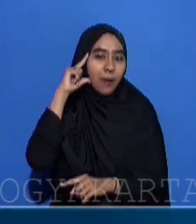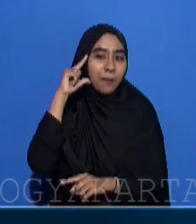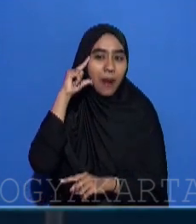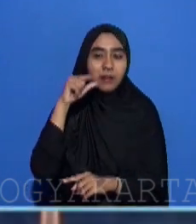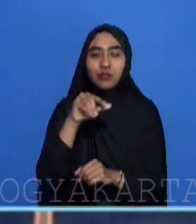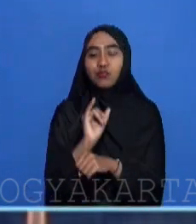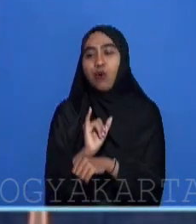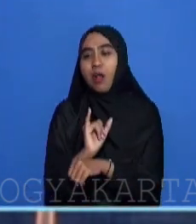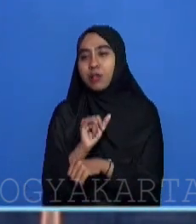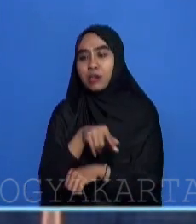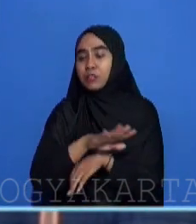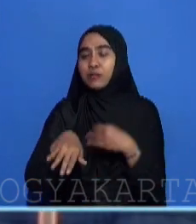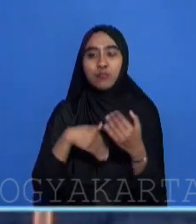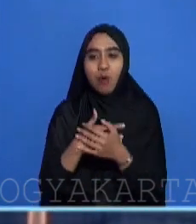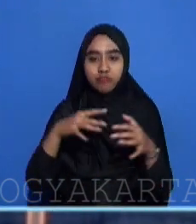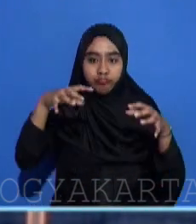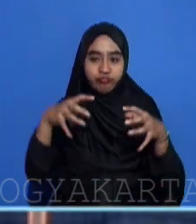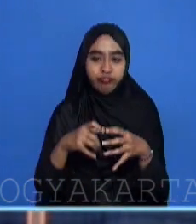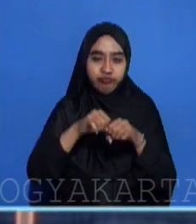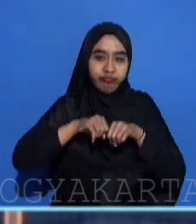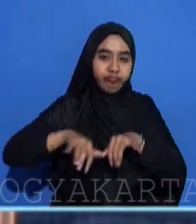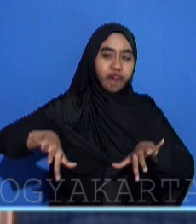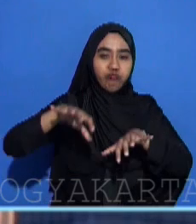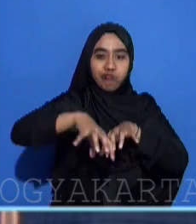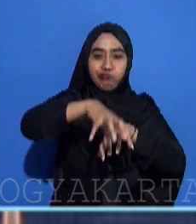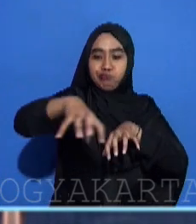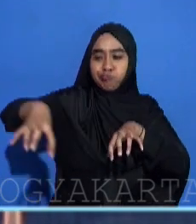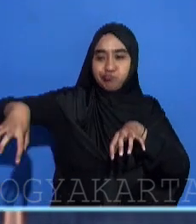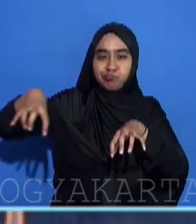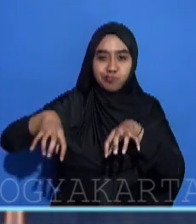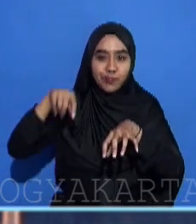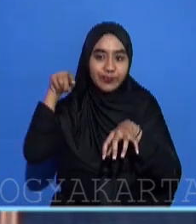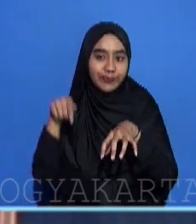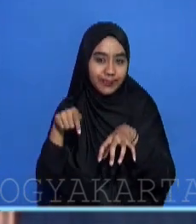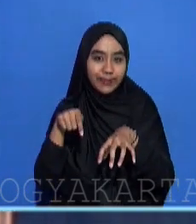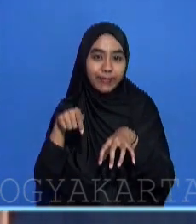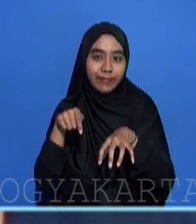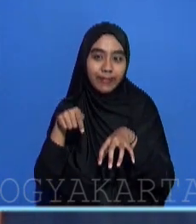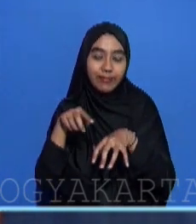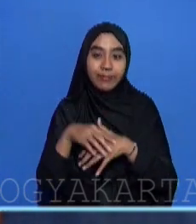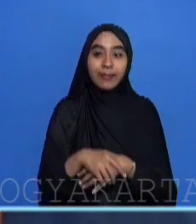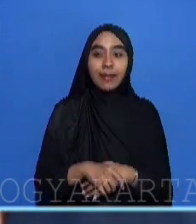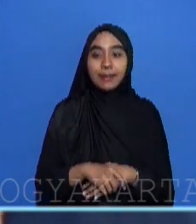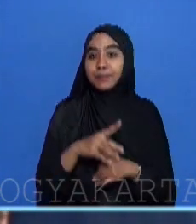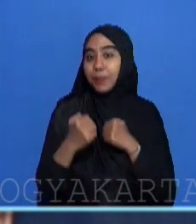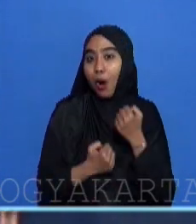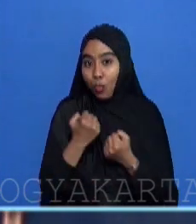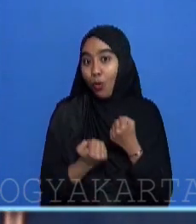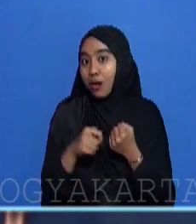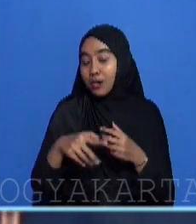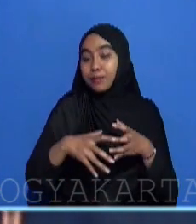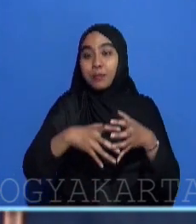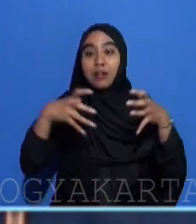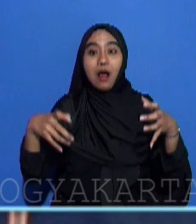Yogyakarta, semua pasukan tersebar, baik dalam bentuk patroli skala besar,